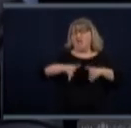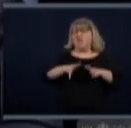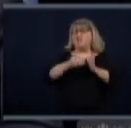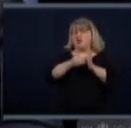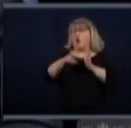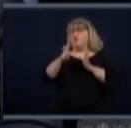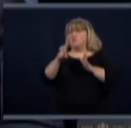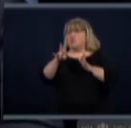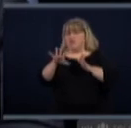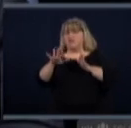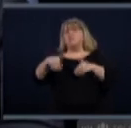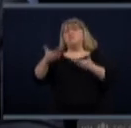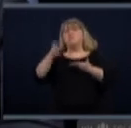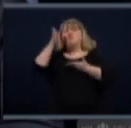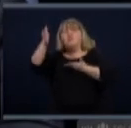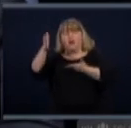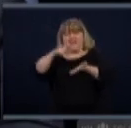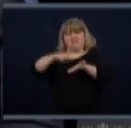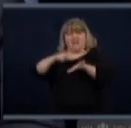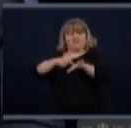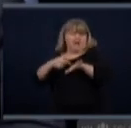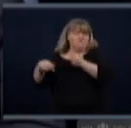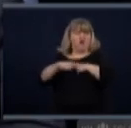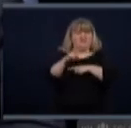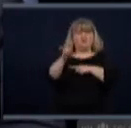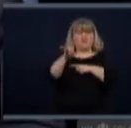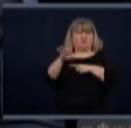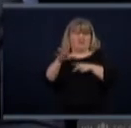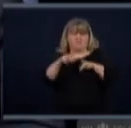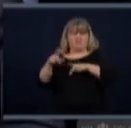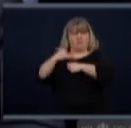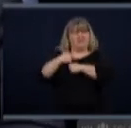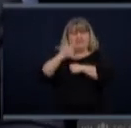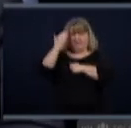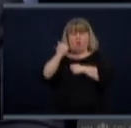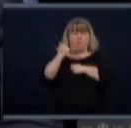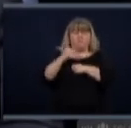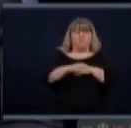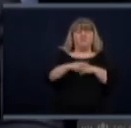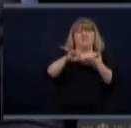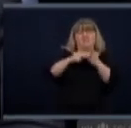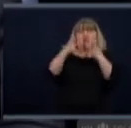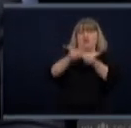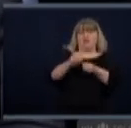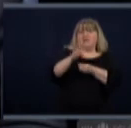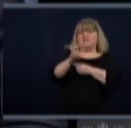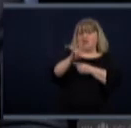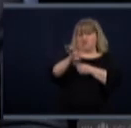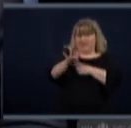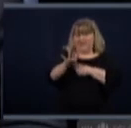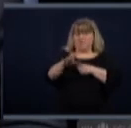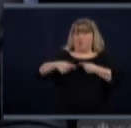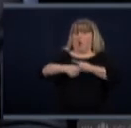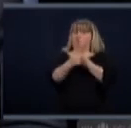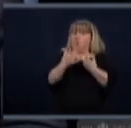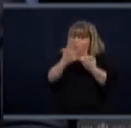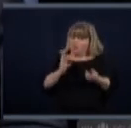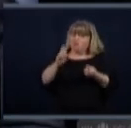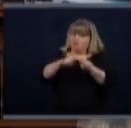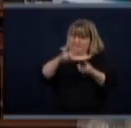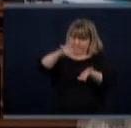date encore. Pour ce qui est au-delà de 675, pour se rendre jusqu'à 1000, ça, on n'a pas la date non plus.